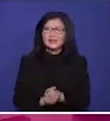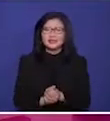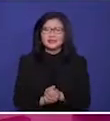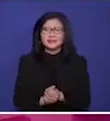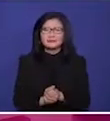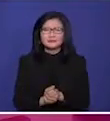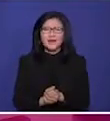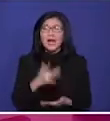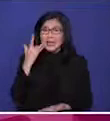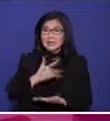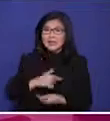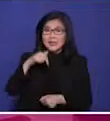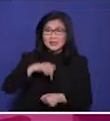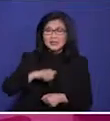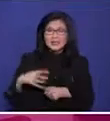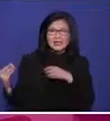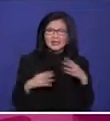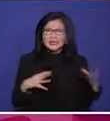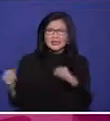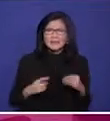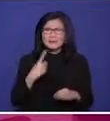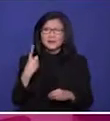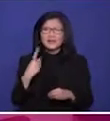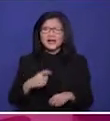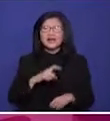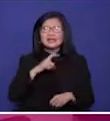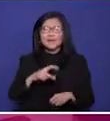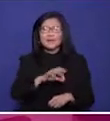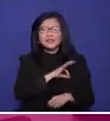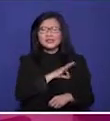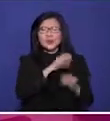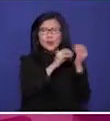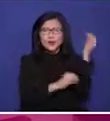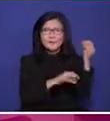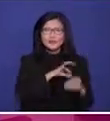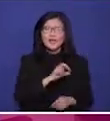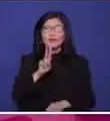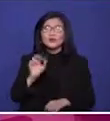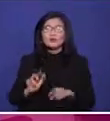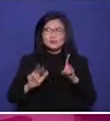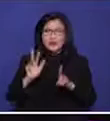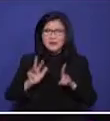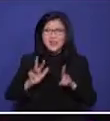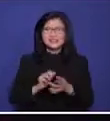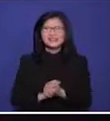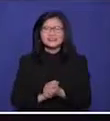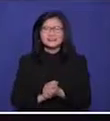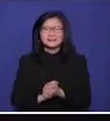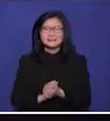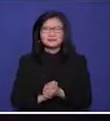itu, tetaplah bersama kami di debat pertama Capres dan Cawapres 2019.